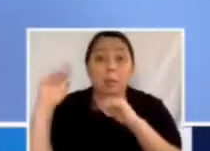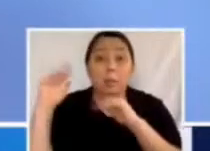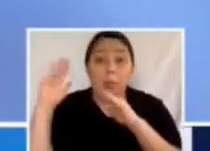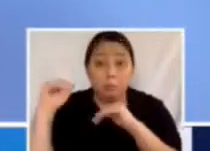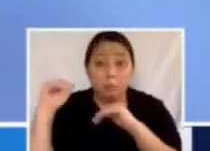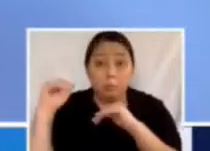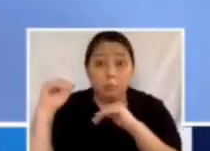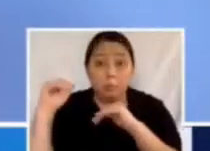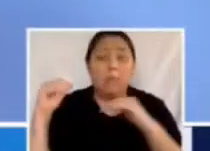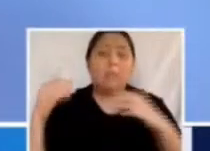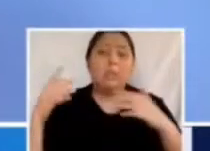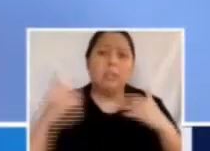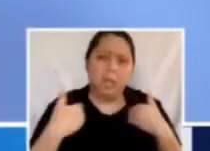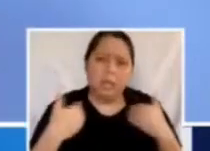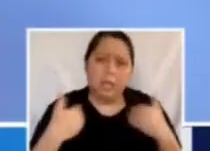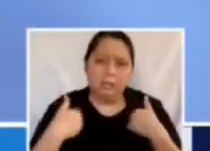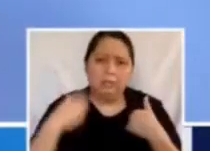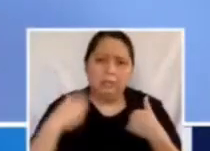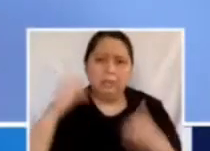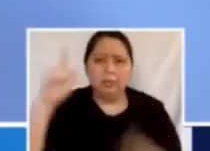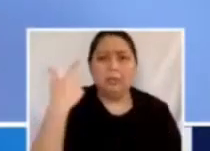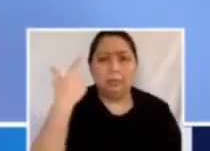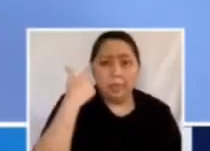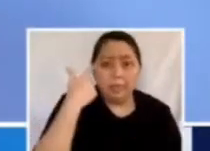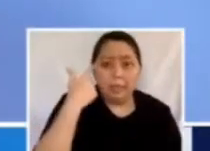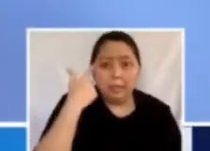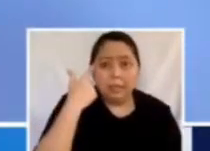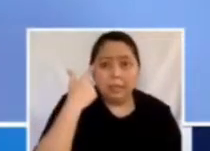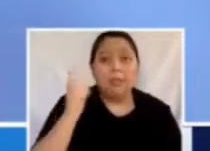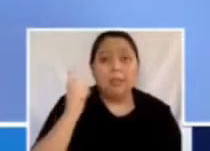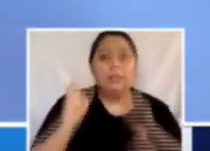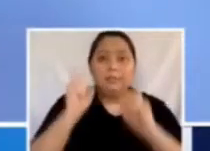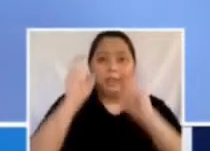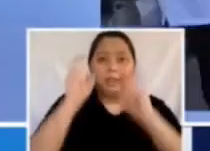meron nang nagagalit kay PRRD. So ngayon